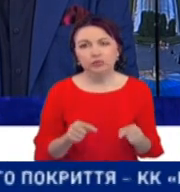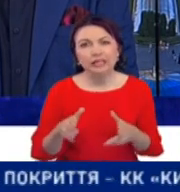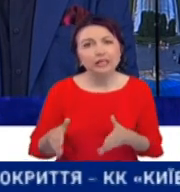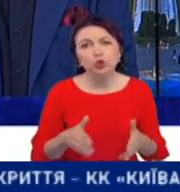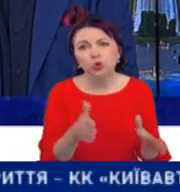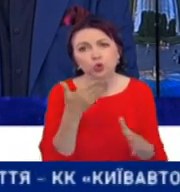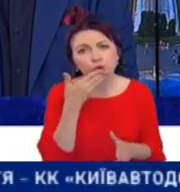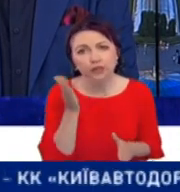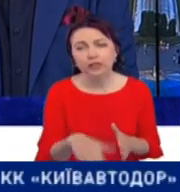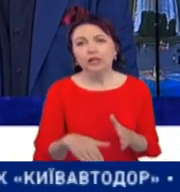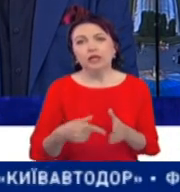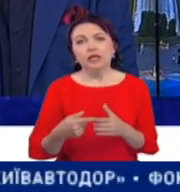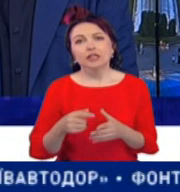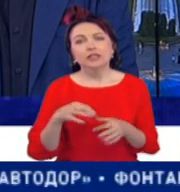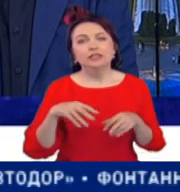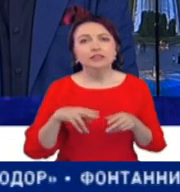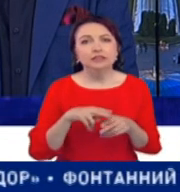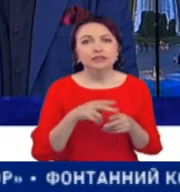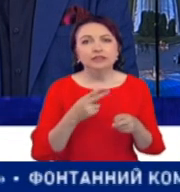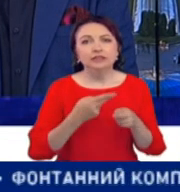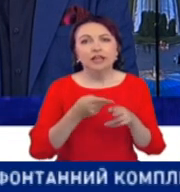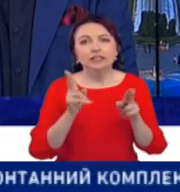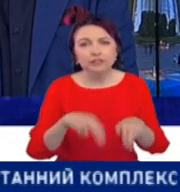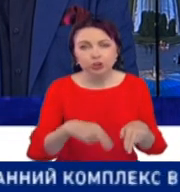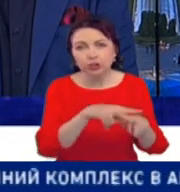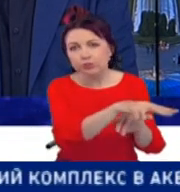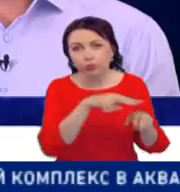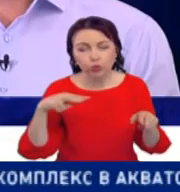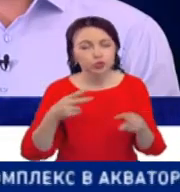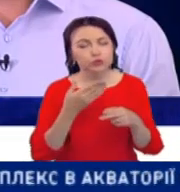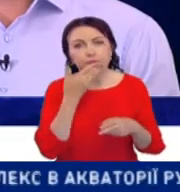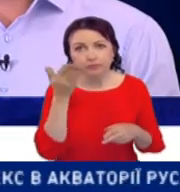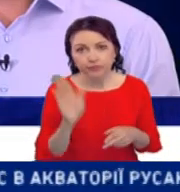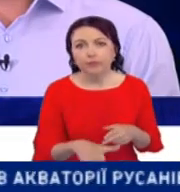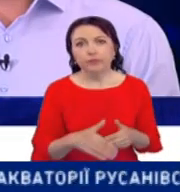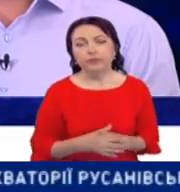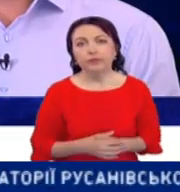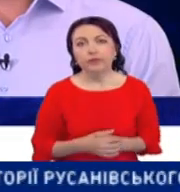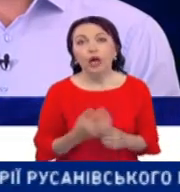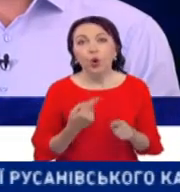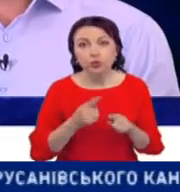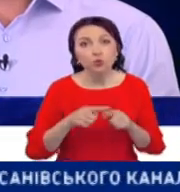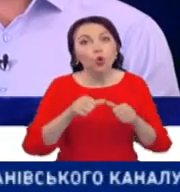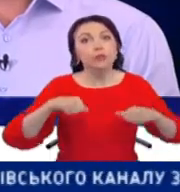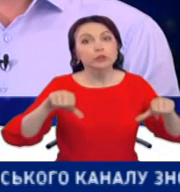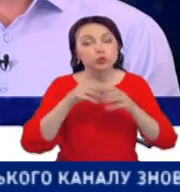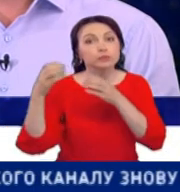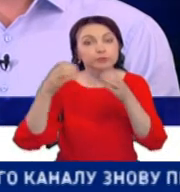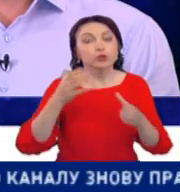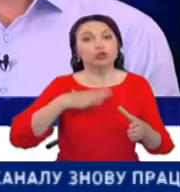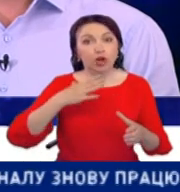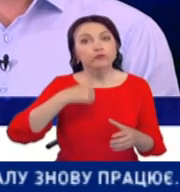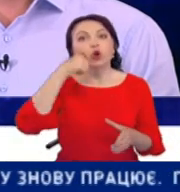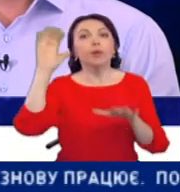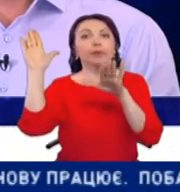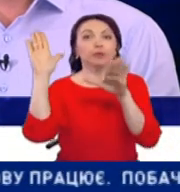це і інфраструктура, це і залізничне сполучення і так далі. Скажімо так. Так от, цю комісію дочекалися нарешті. Вона вчора